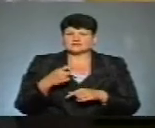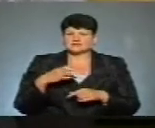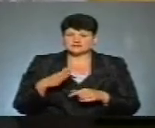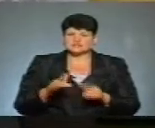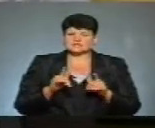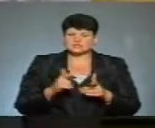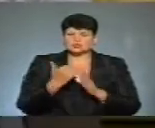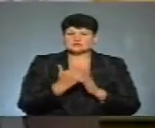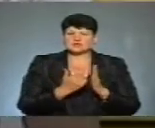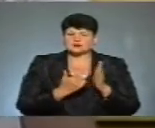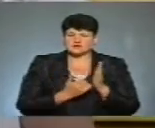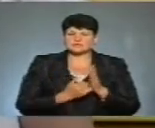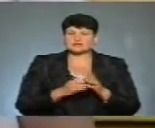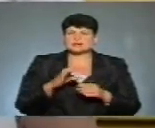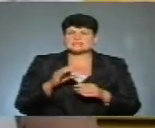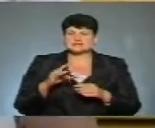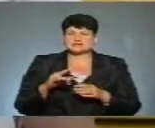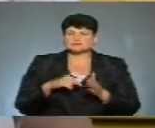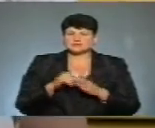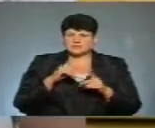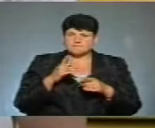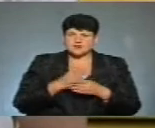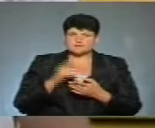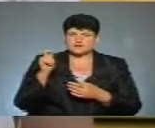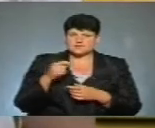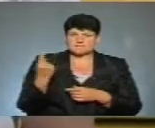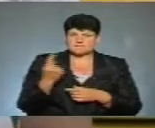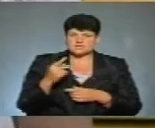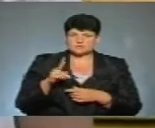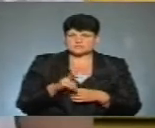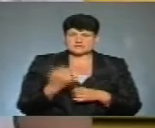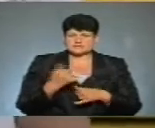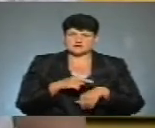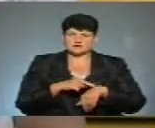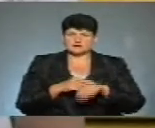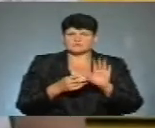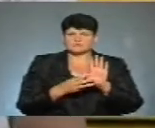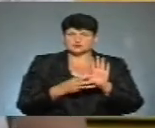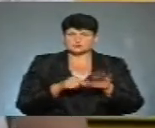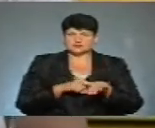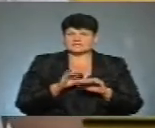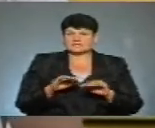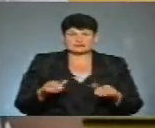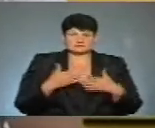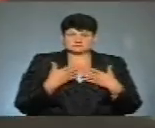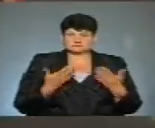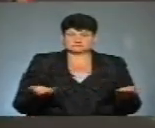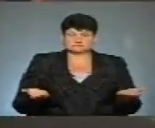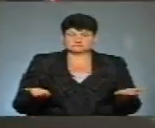графіком, опублікованим на сайті Тернопільської міської ради, мав би приїхати перший тролейбус. Зараз на годиннику 8:00. Дітей тут наразі